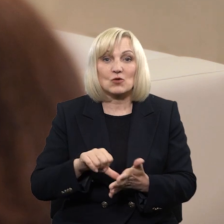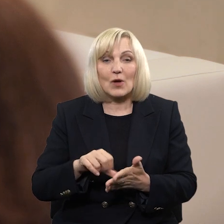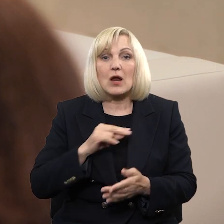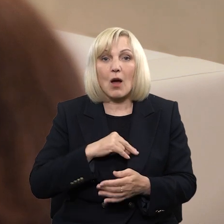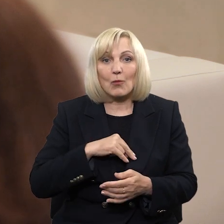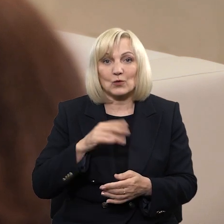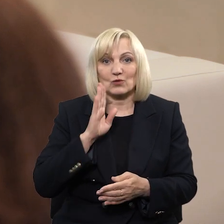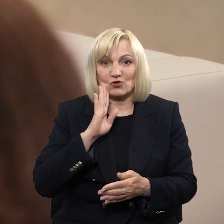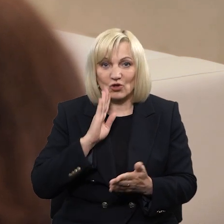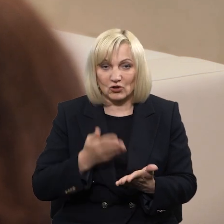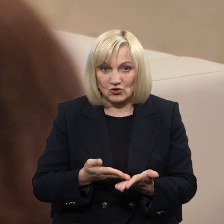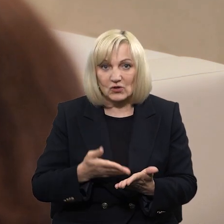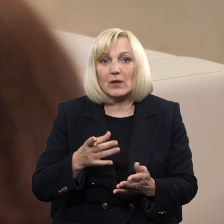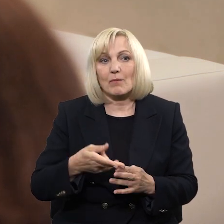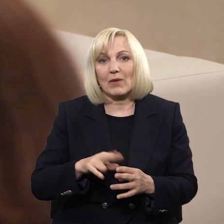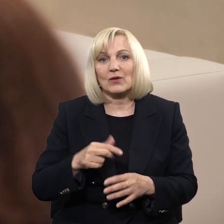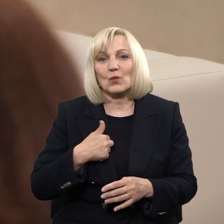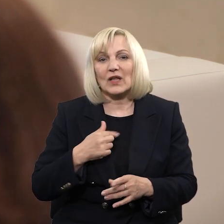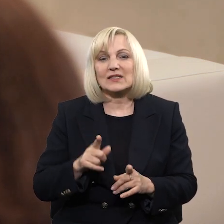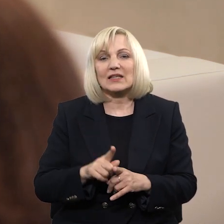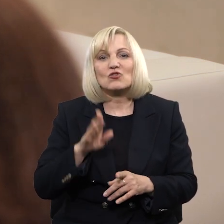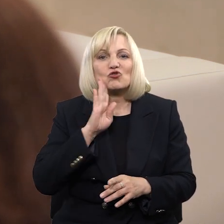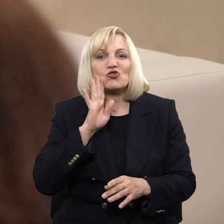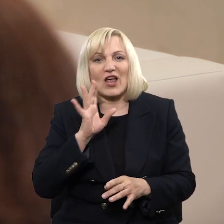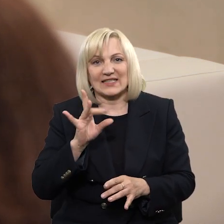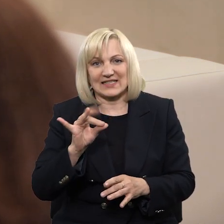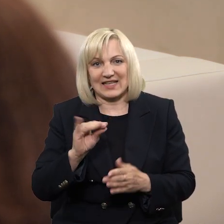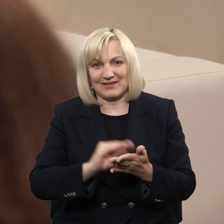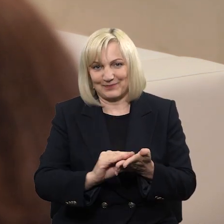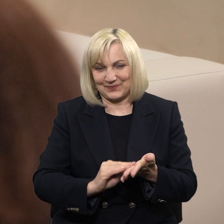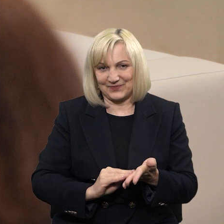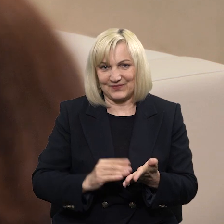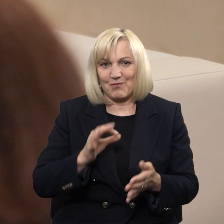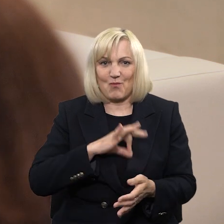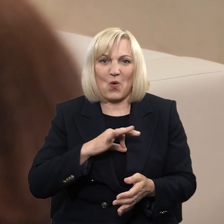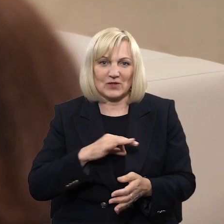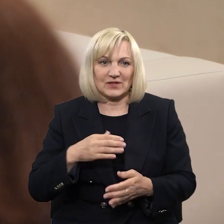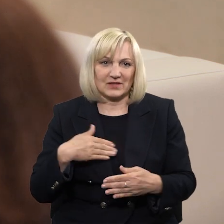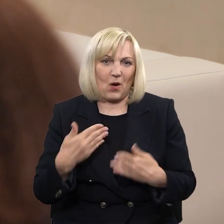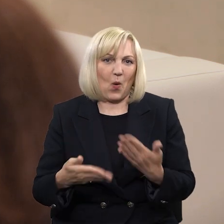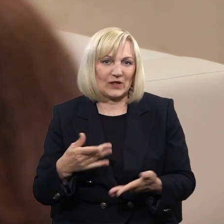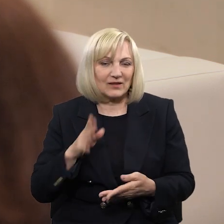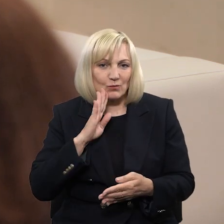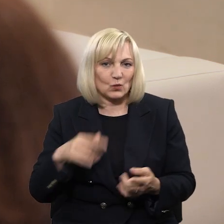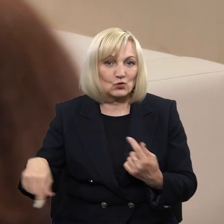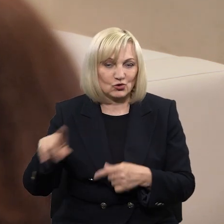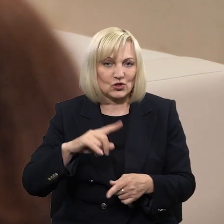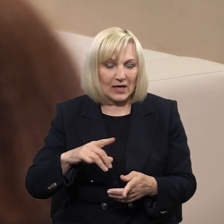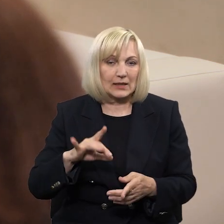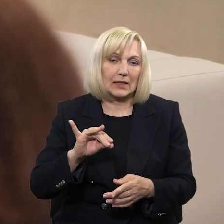выступающих в основном работают женщины поэтому нас очень женские рубрики которые пользуются очень женским откликом